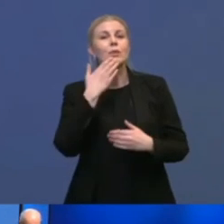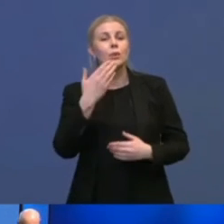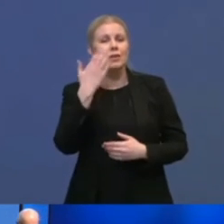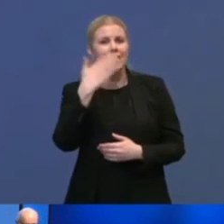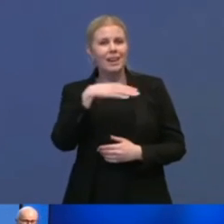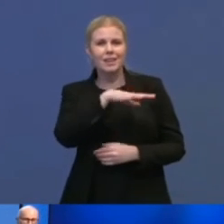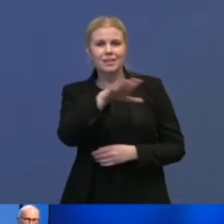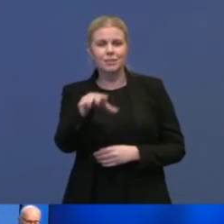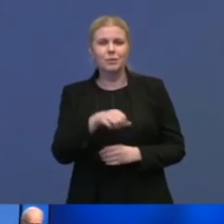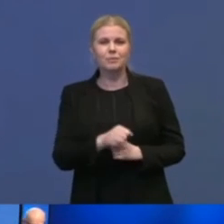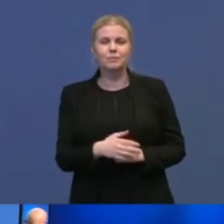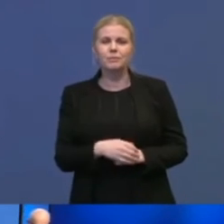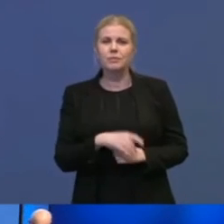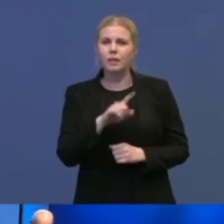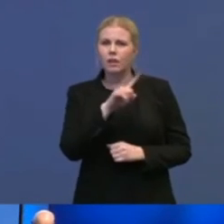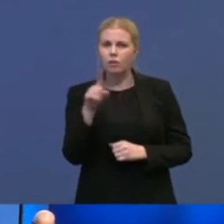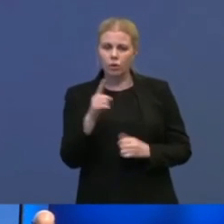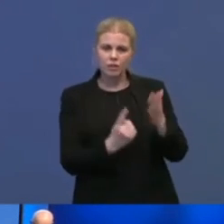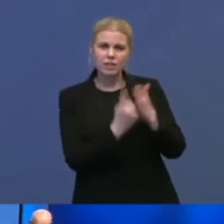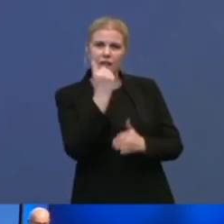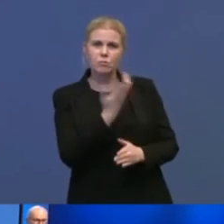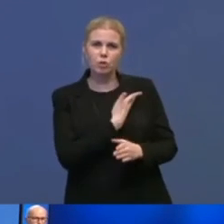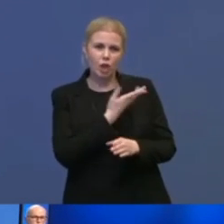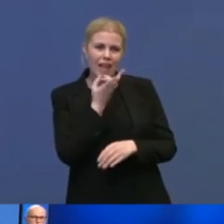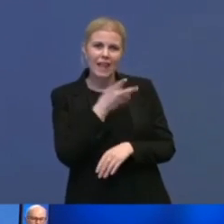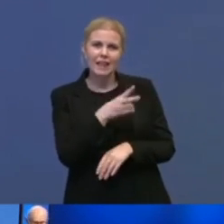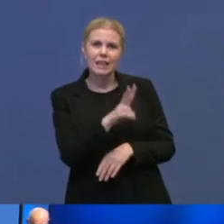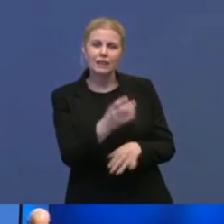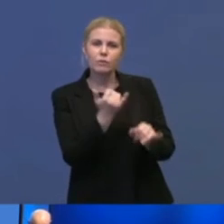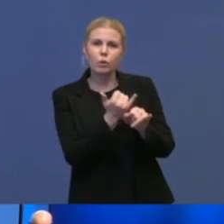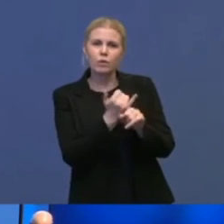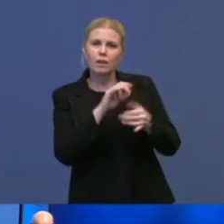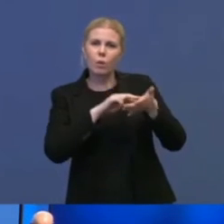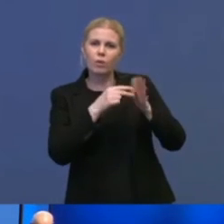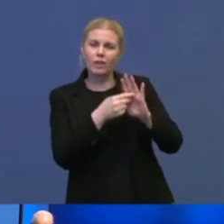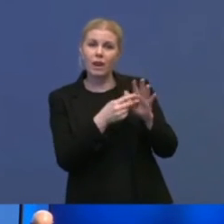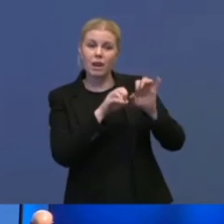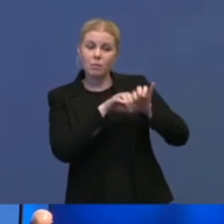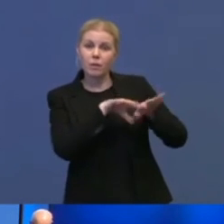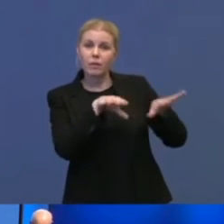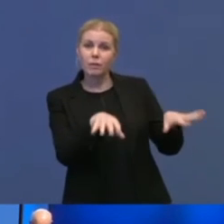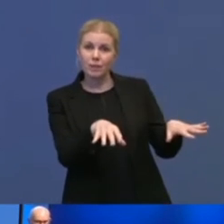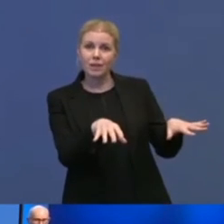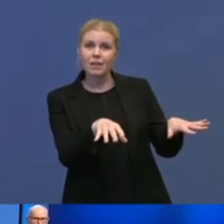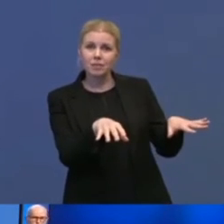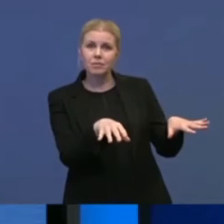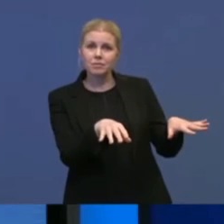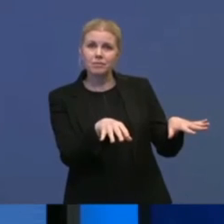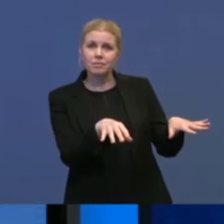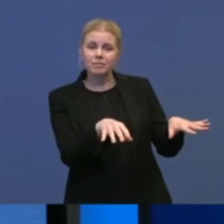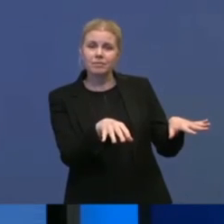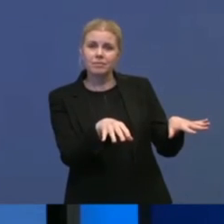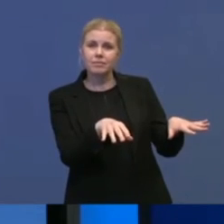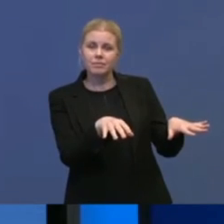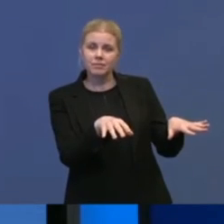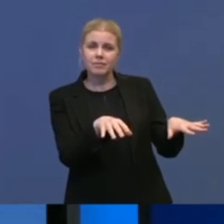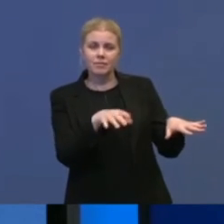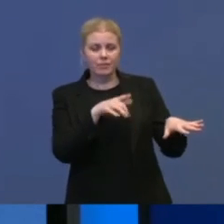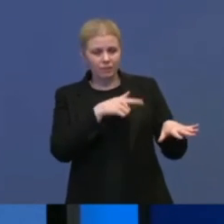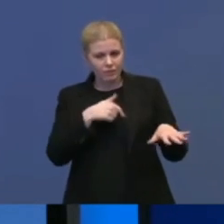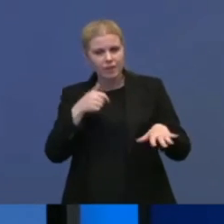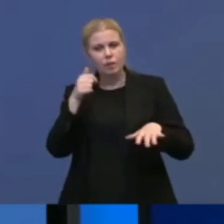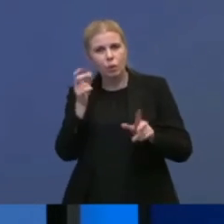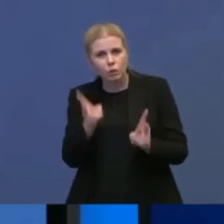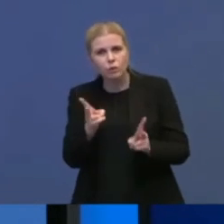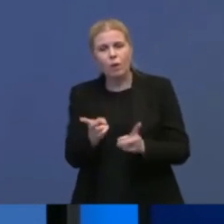Fidu naksile mantin, marka isbeddelluweyni kaatxiran sidan uqaqqabana in uudhukasaf marka,